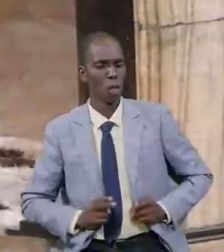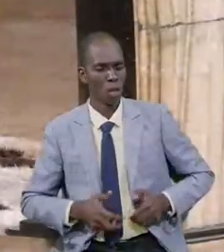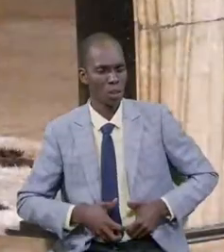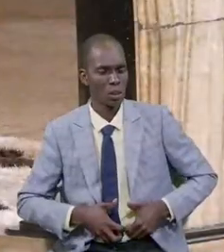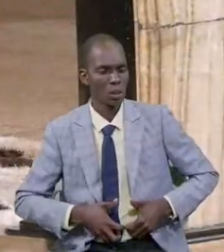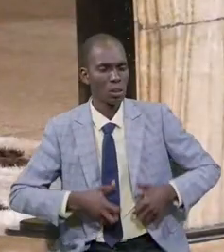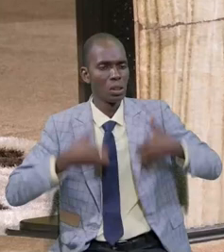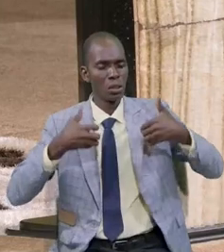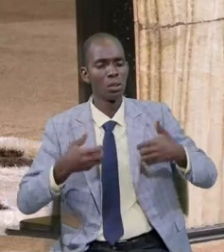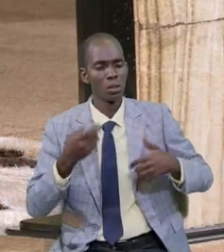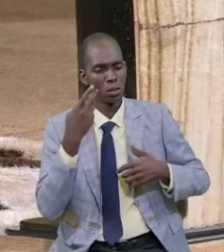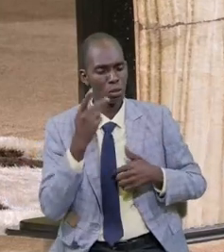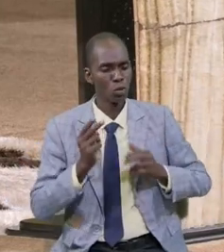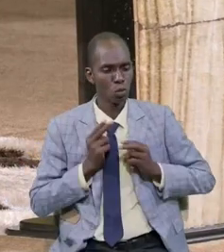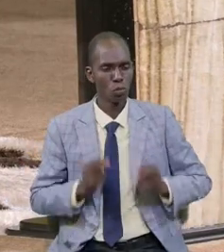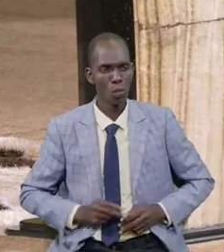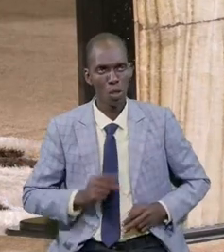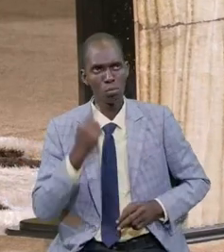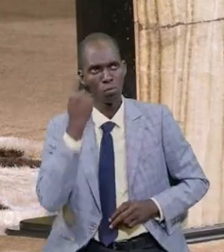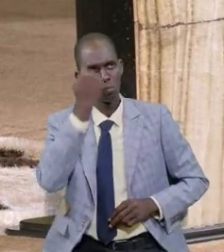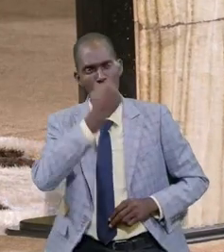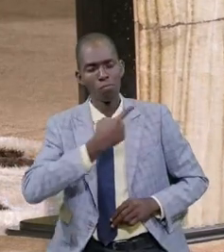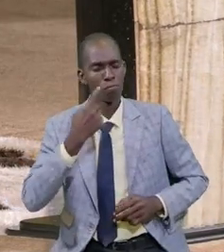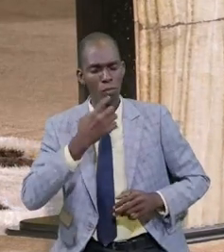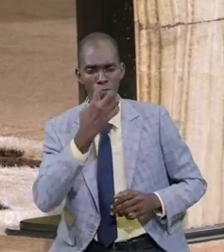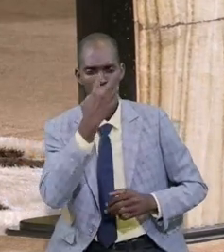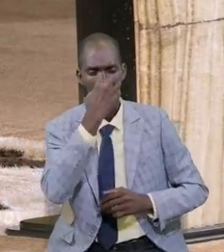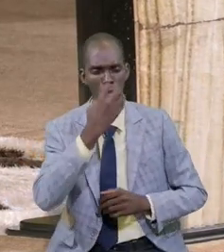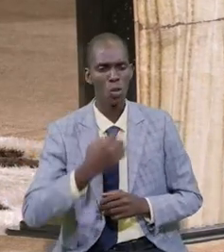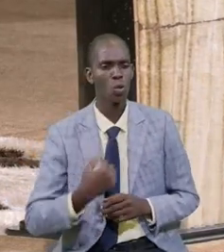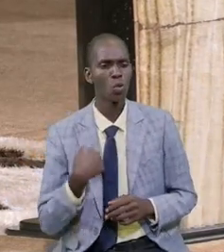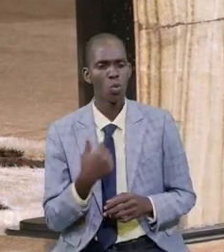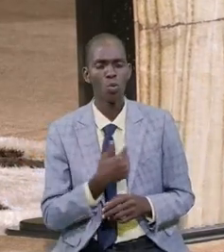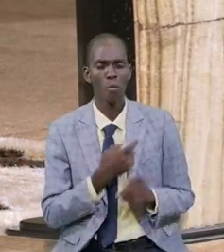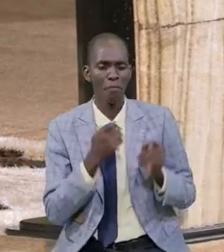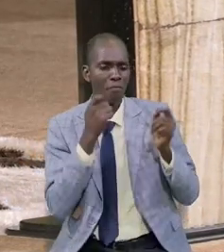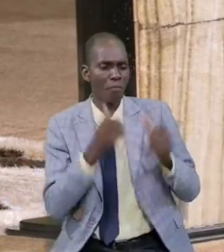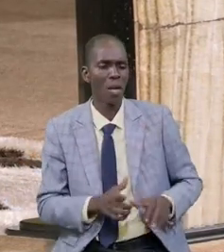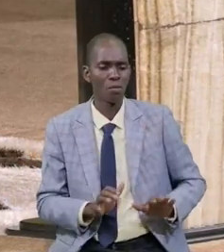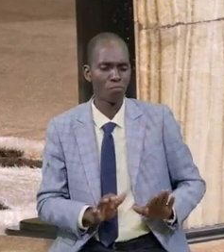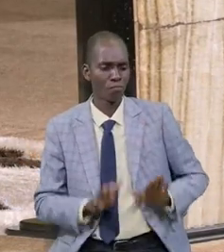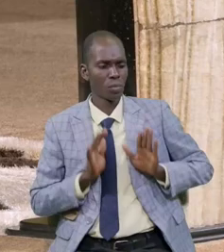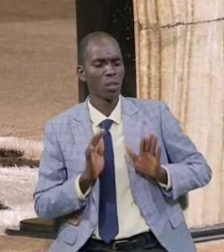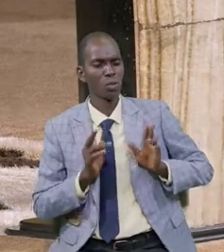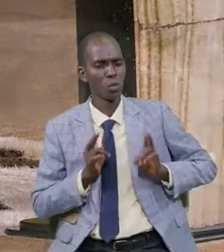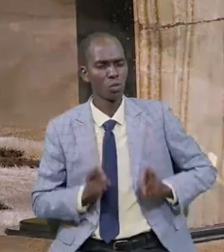et nous voyons ce qu'ils disent et ce dont ils se vantent.